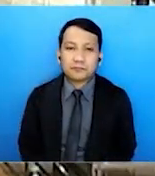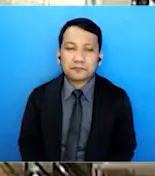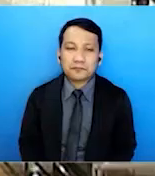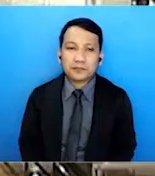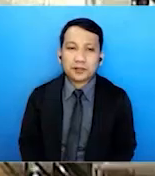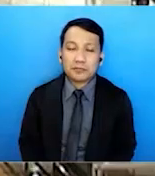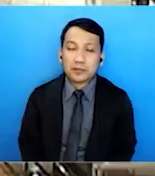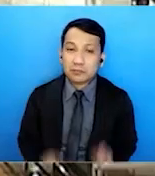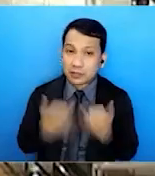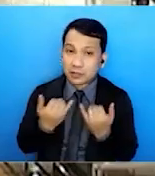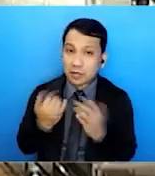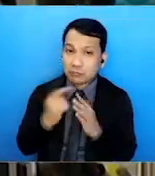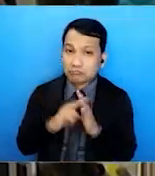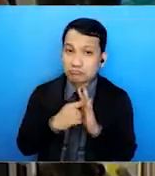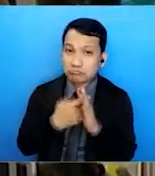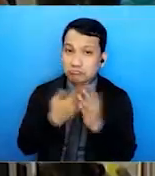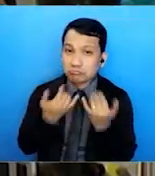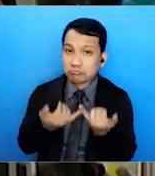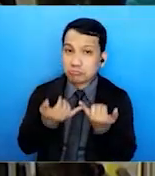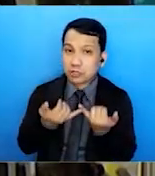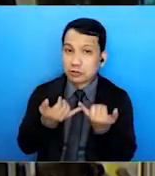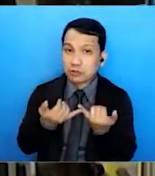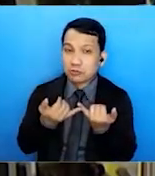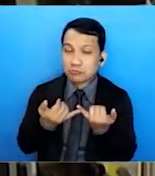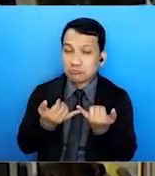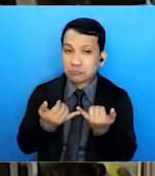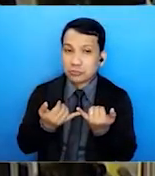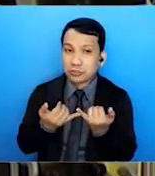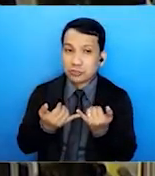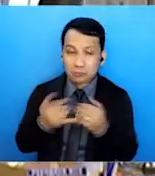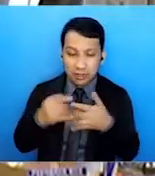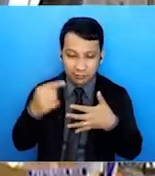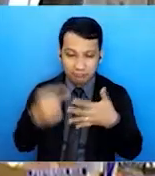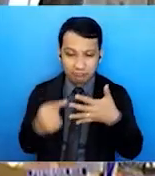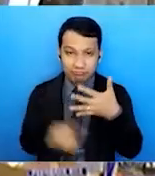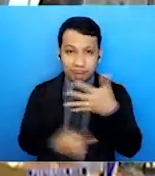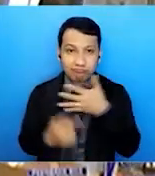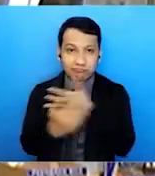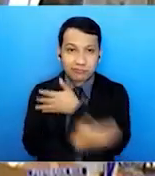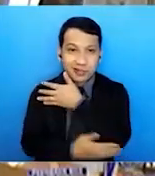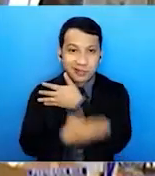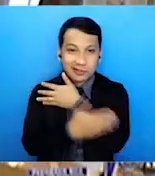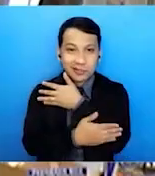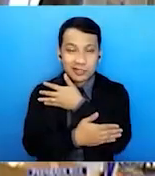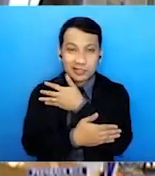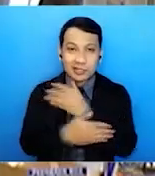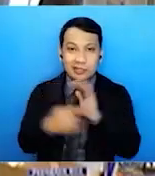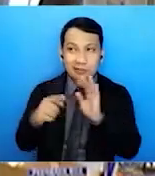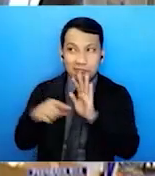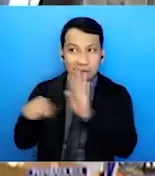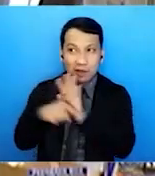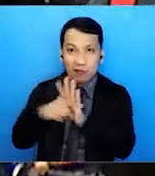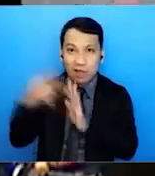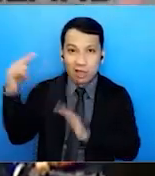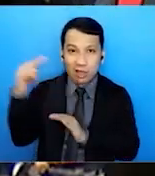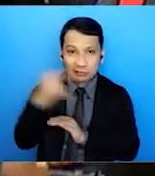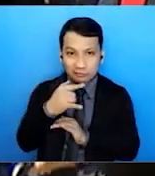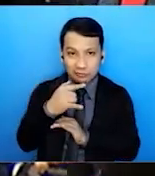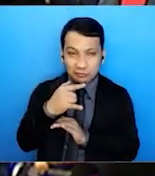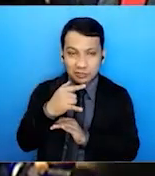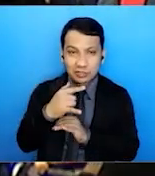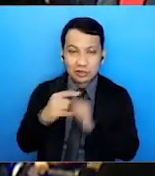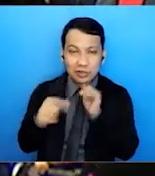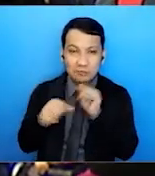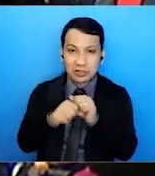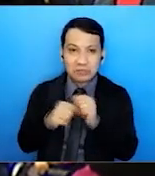Simula ngayong araw, inalis na ang travel ban sa mga bansang naunang pinatawan ng pag-iigpit dahil sa banta ng Delta variant. Kasama rito